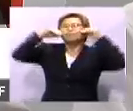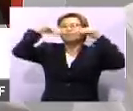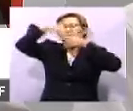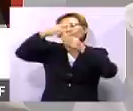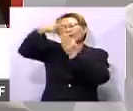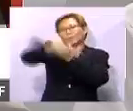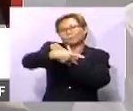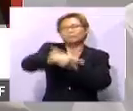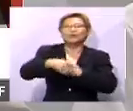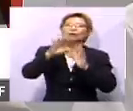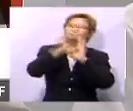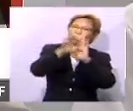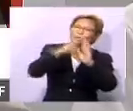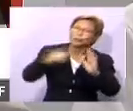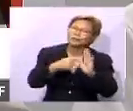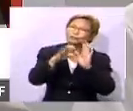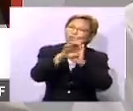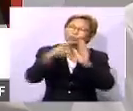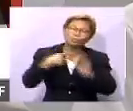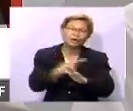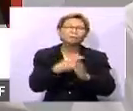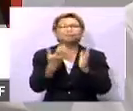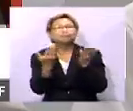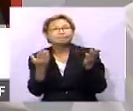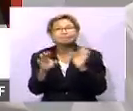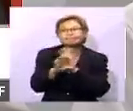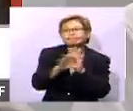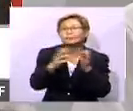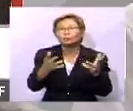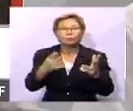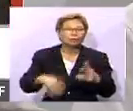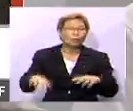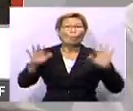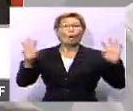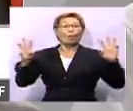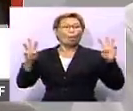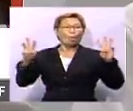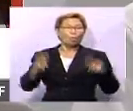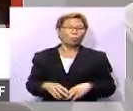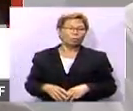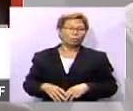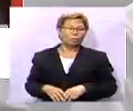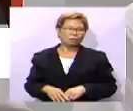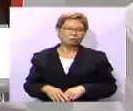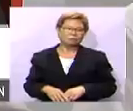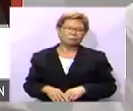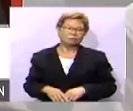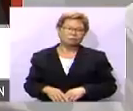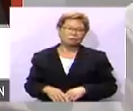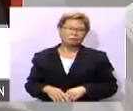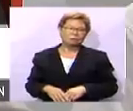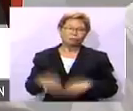we have like the wow we have theing